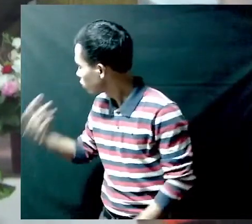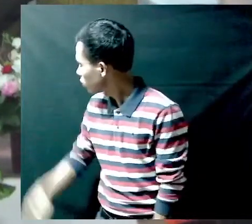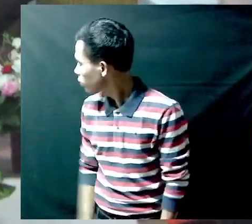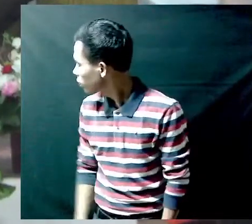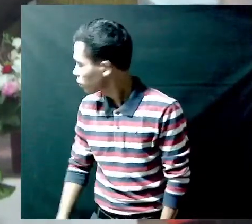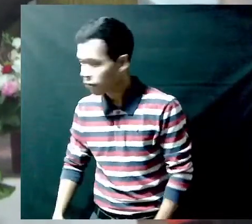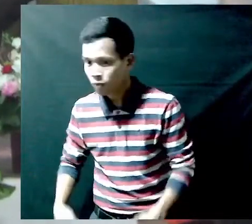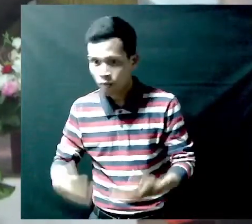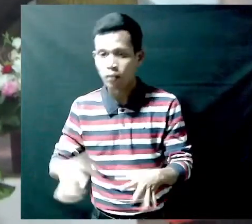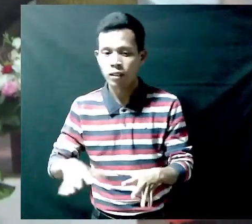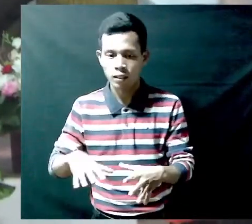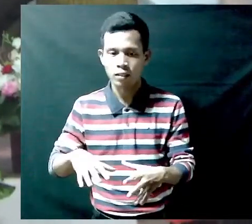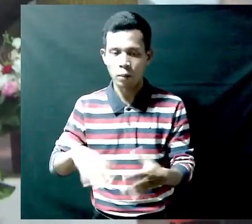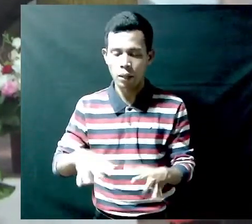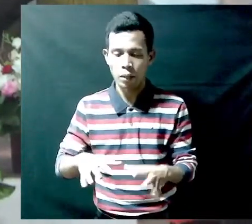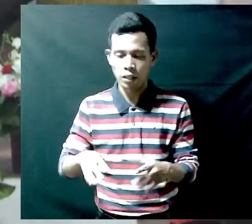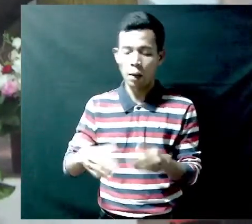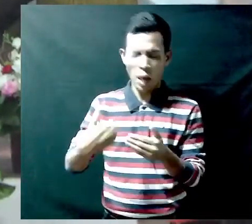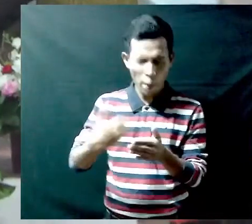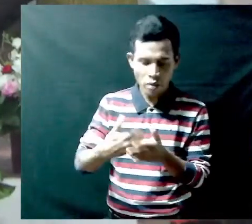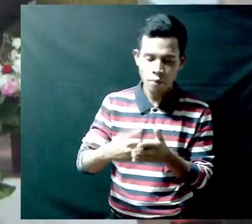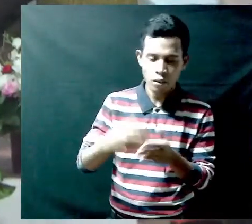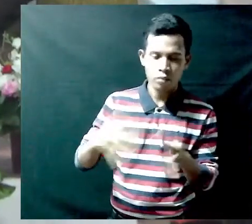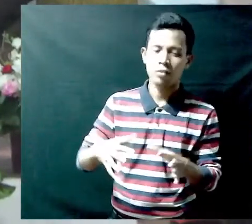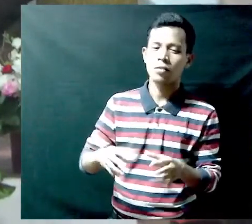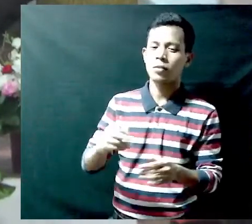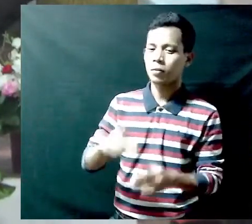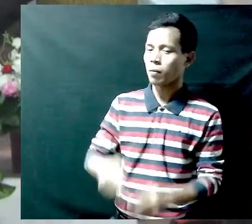Lapit na po ako matapos dito.